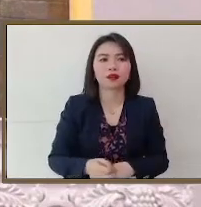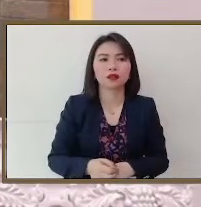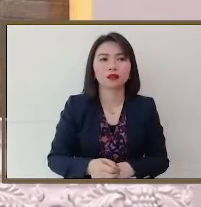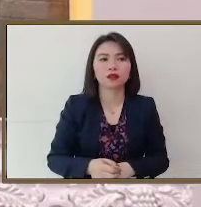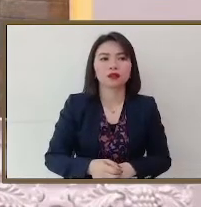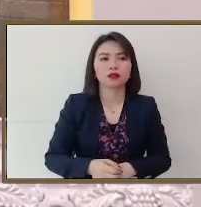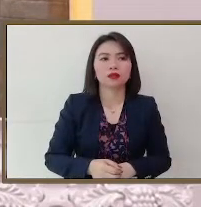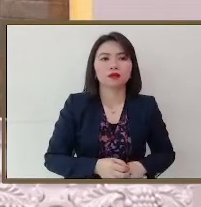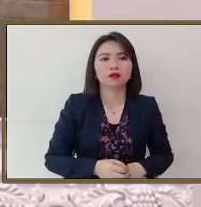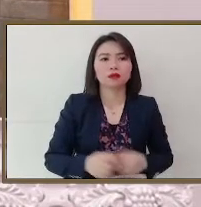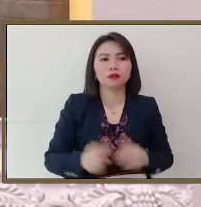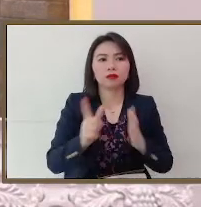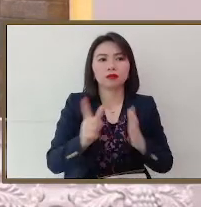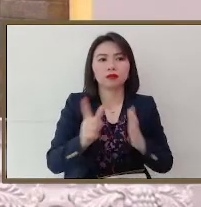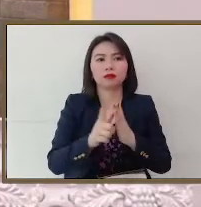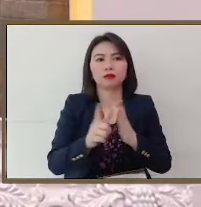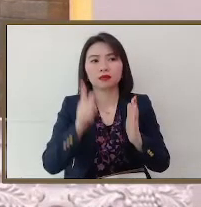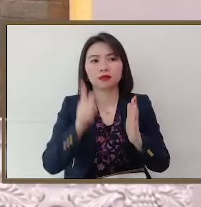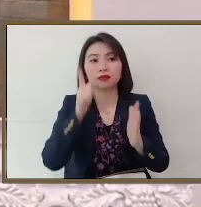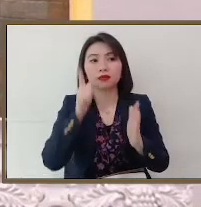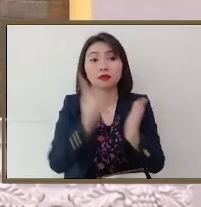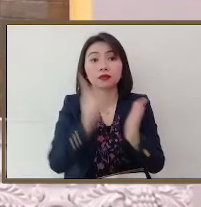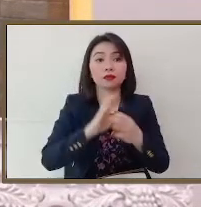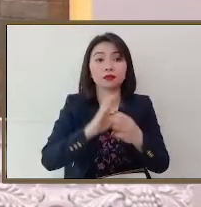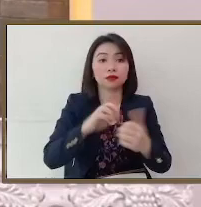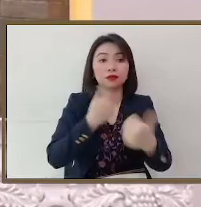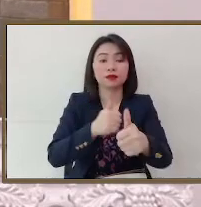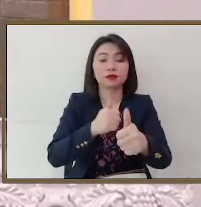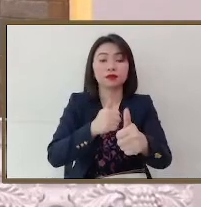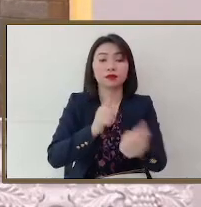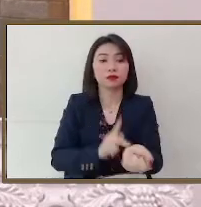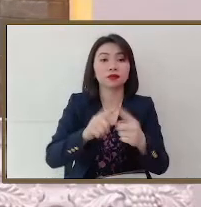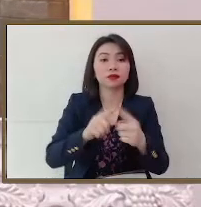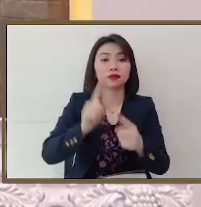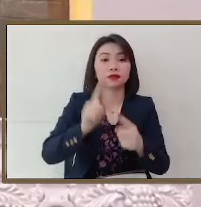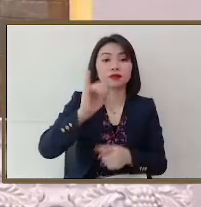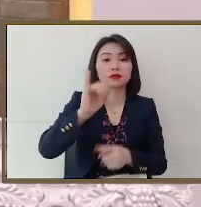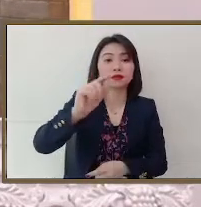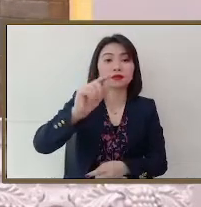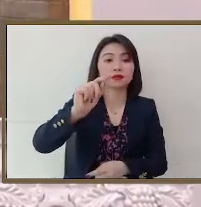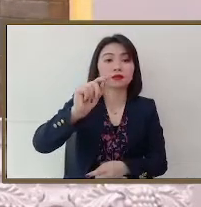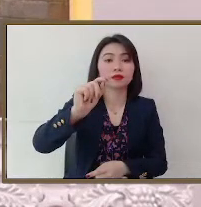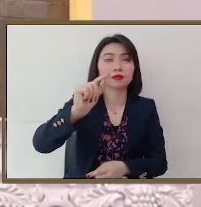you go to the letter of the Apostle Paul, personal letter of the Apostle Paul to Timothy.